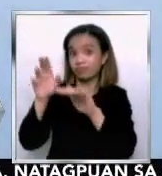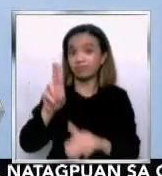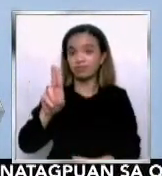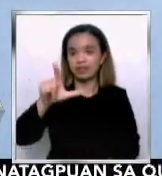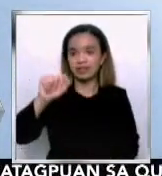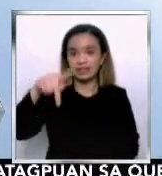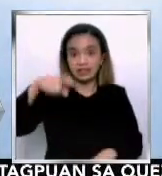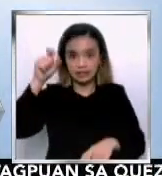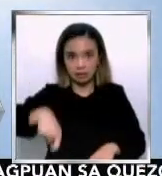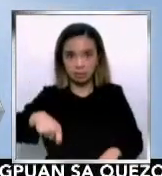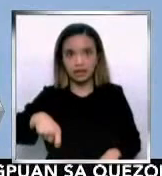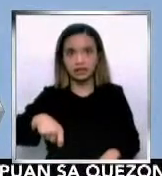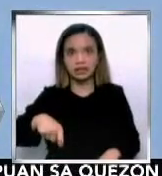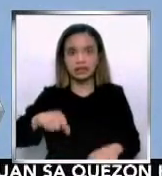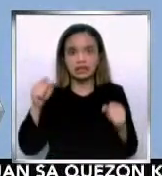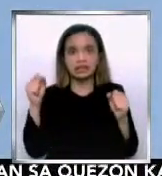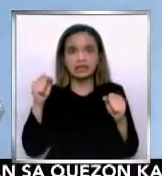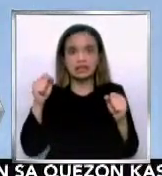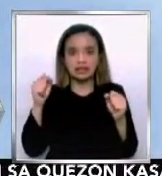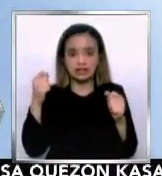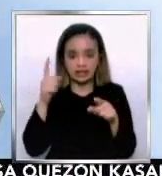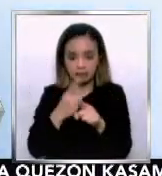dahil sobrang lamig doon.